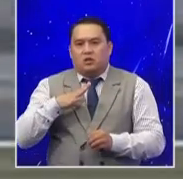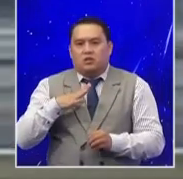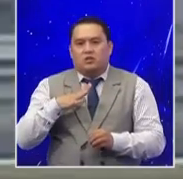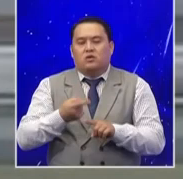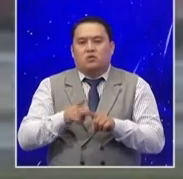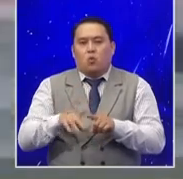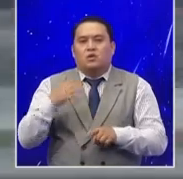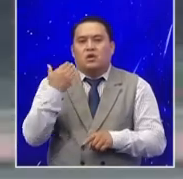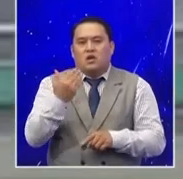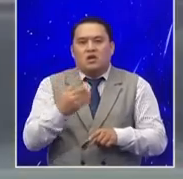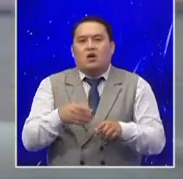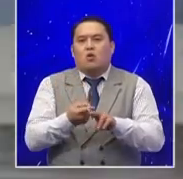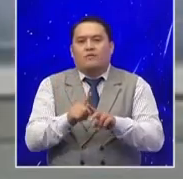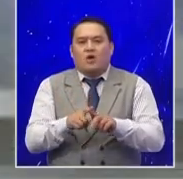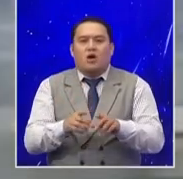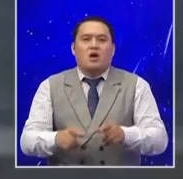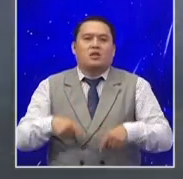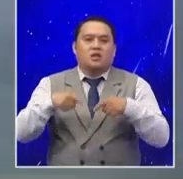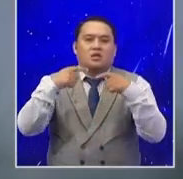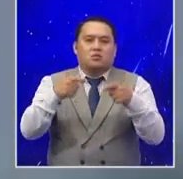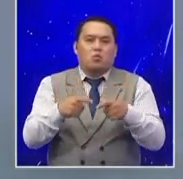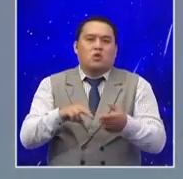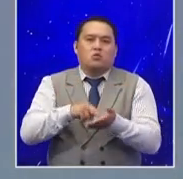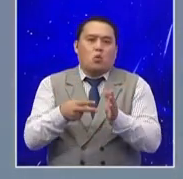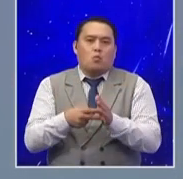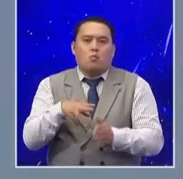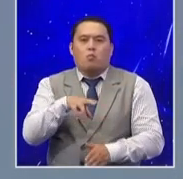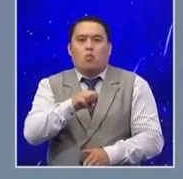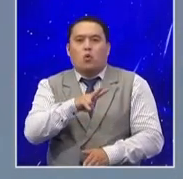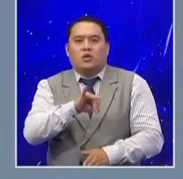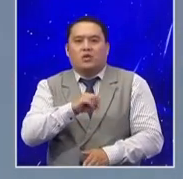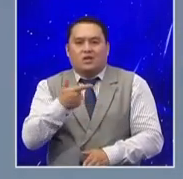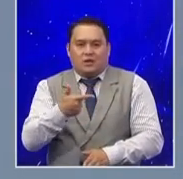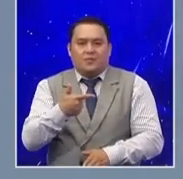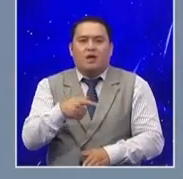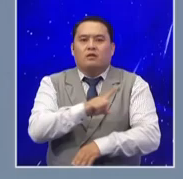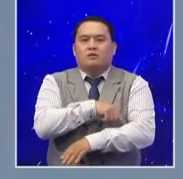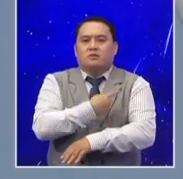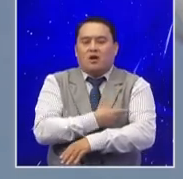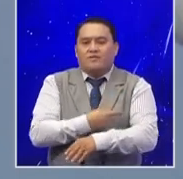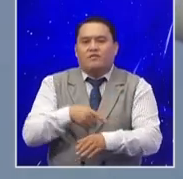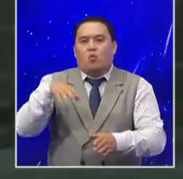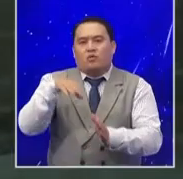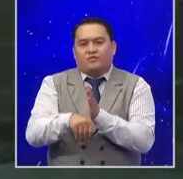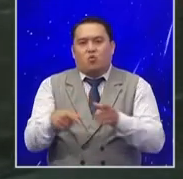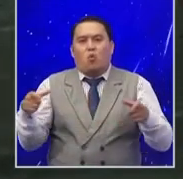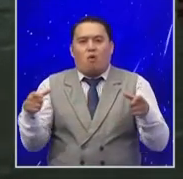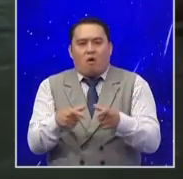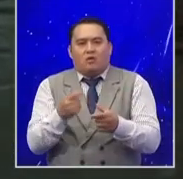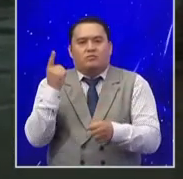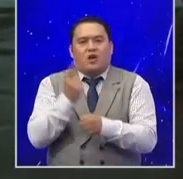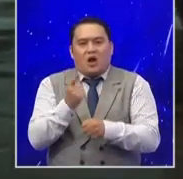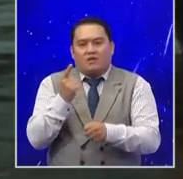до 1600. Очередной этап реструктуризации планирует и Boeing. На фоне санитарного кризиса и введенного в целом в ряде